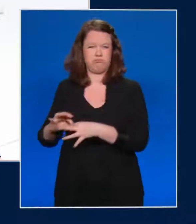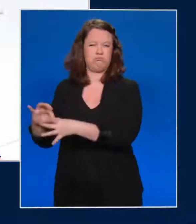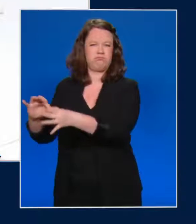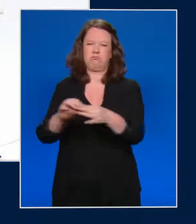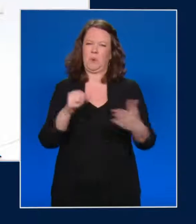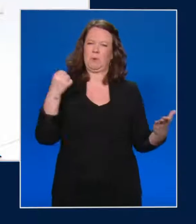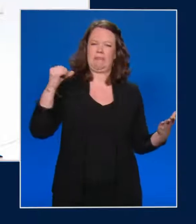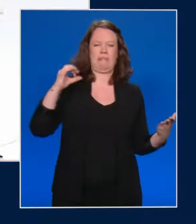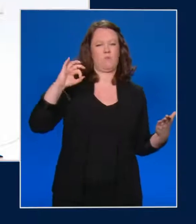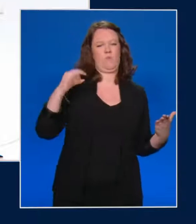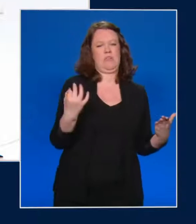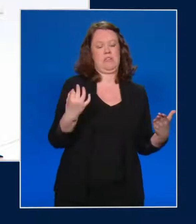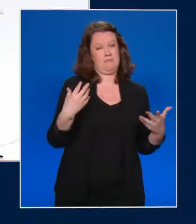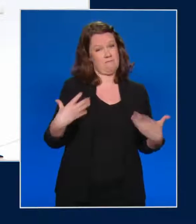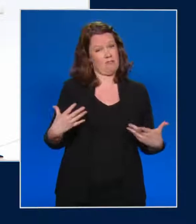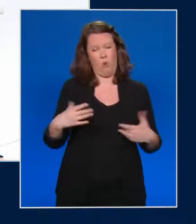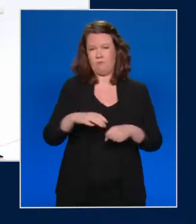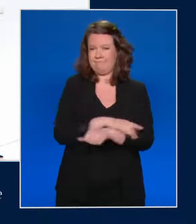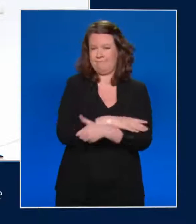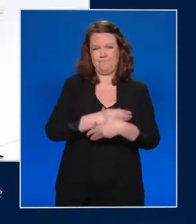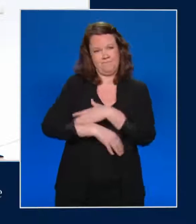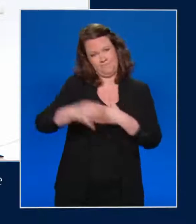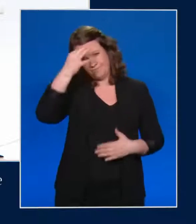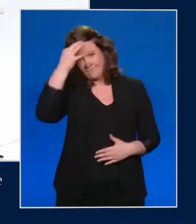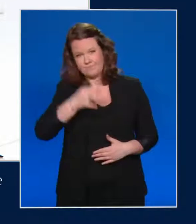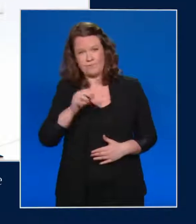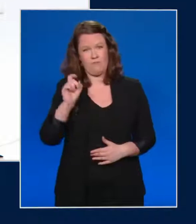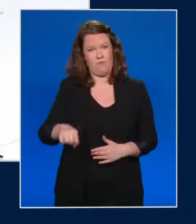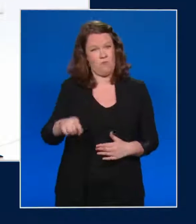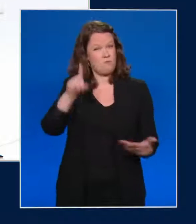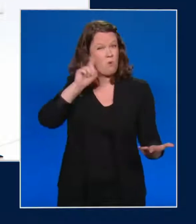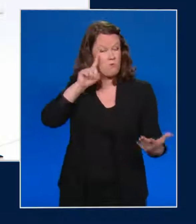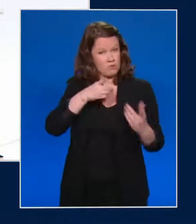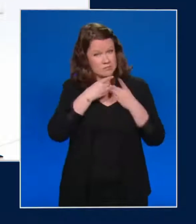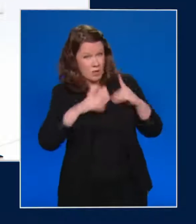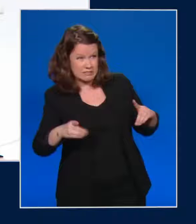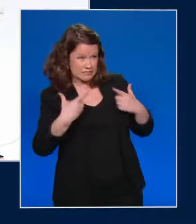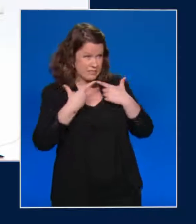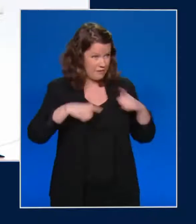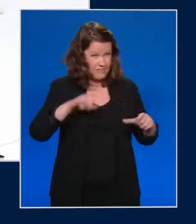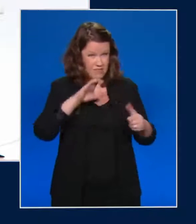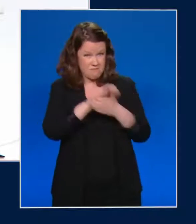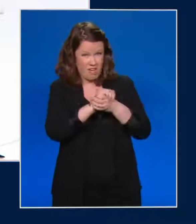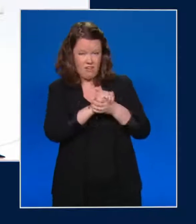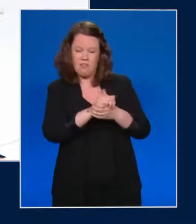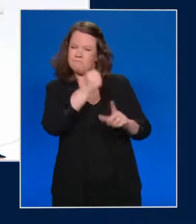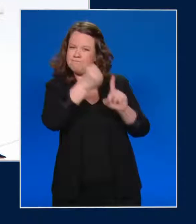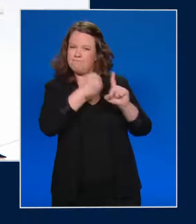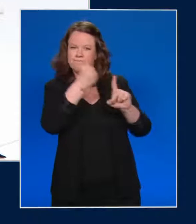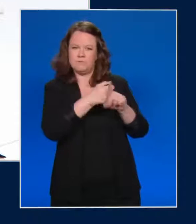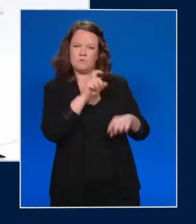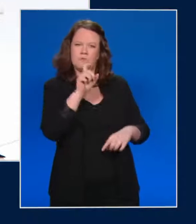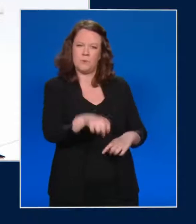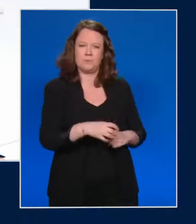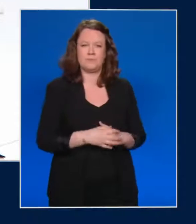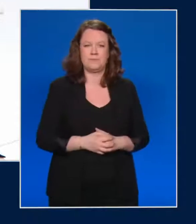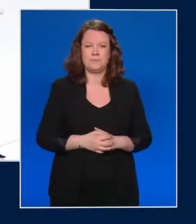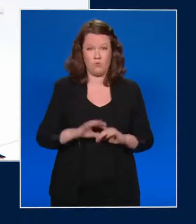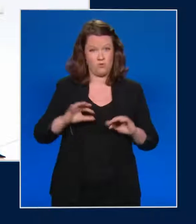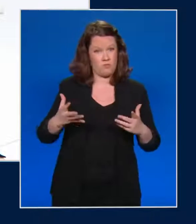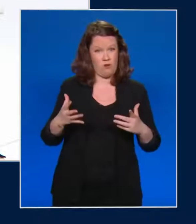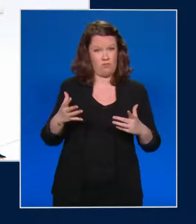le prix de la paix de la liberté de la démocratie elle doit investir davantage pour moins dépendre des